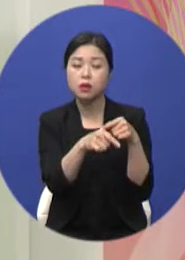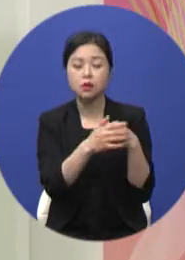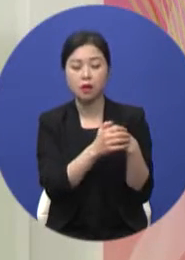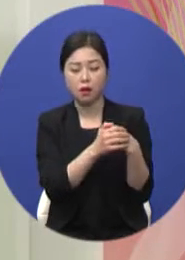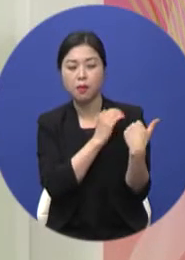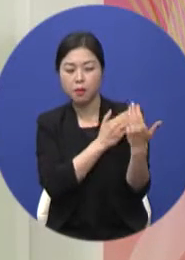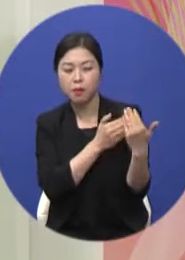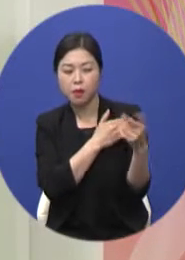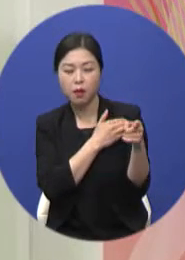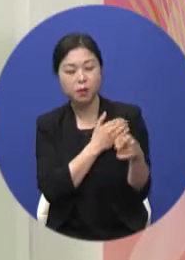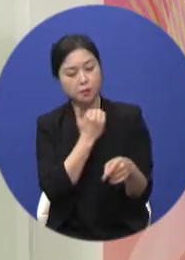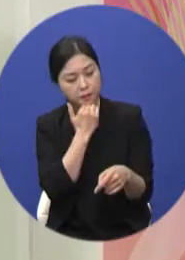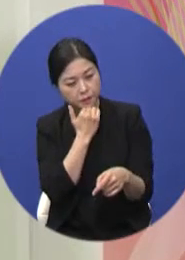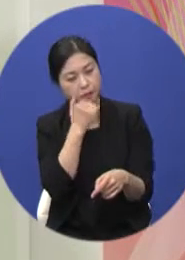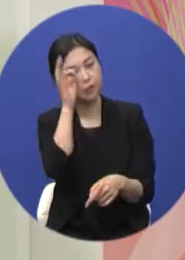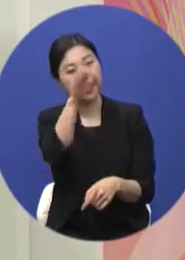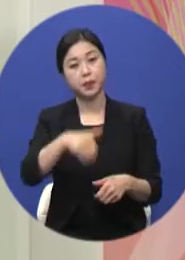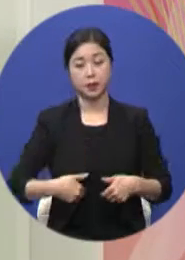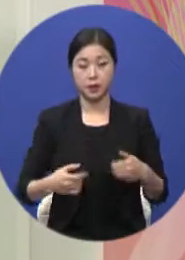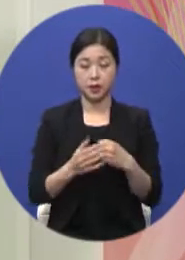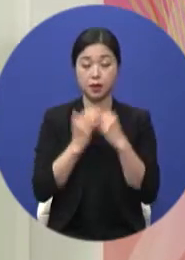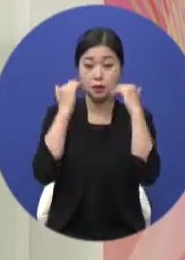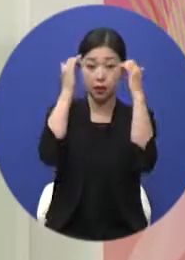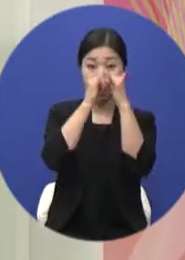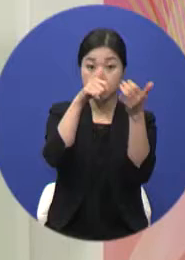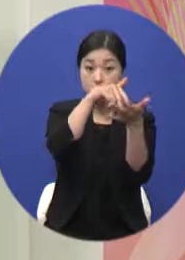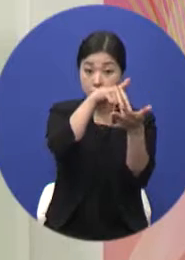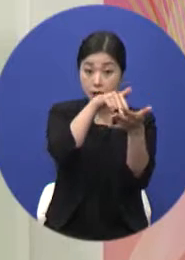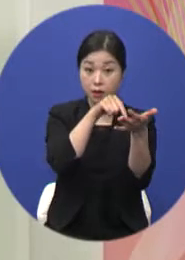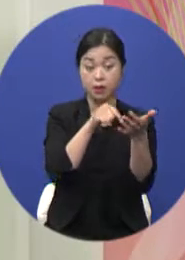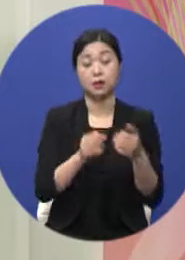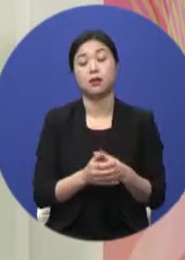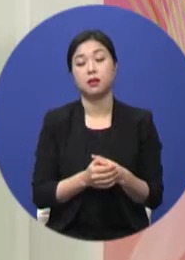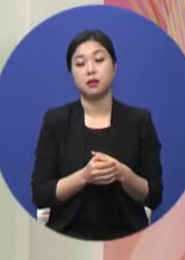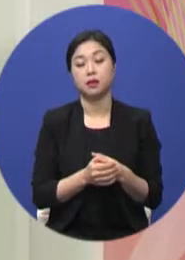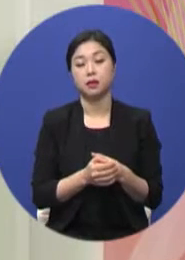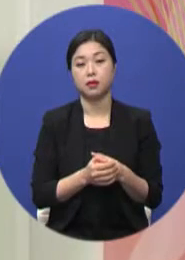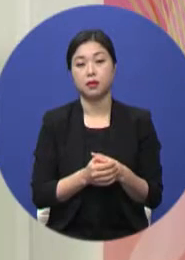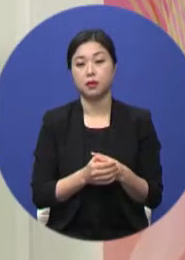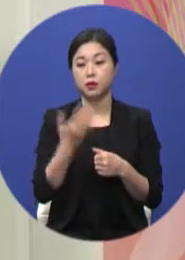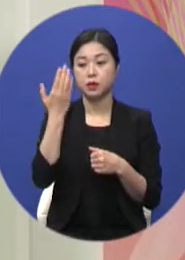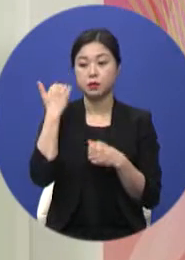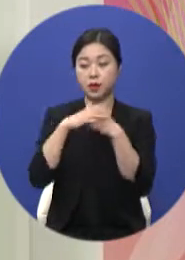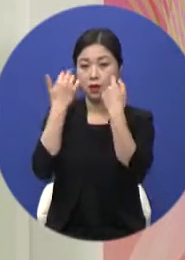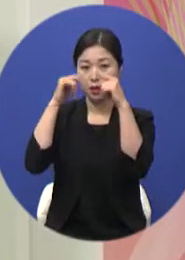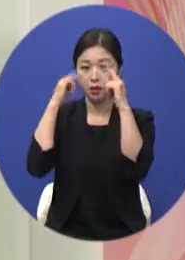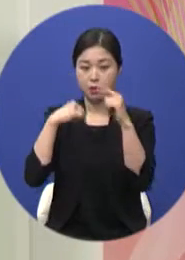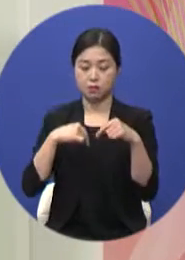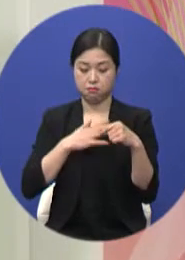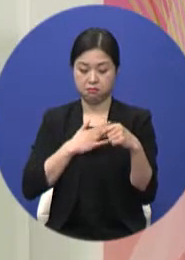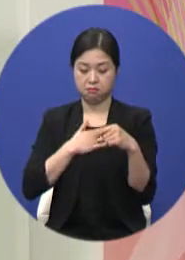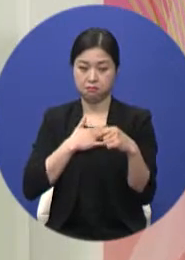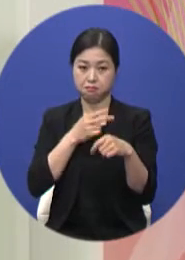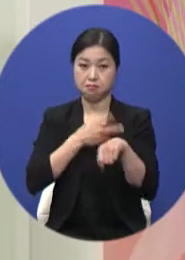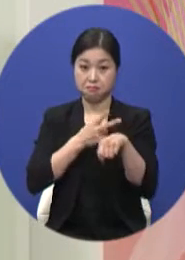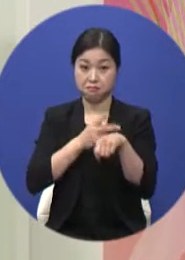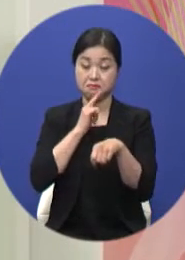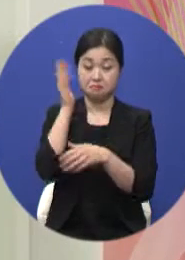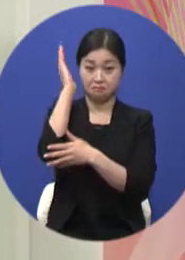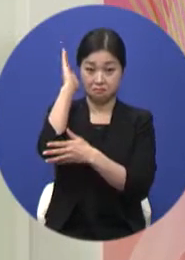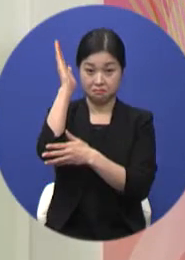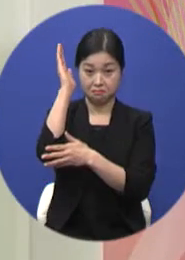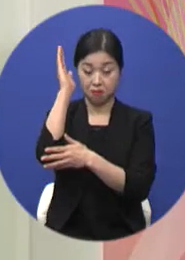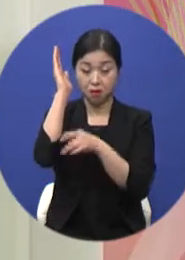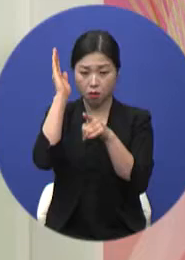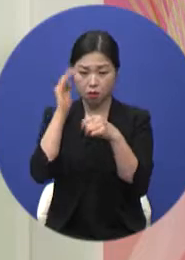게 좋지 않을까 생각해요. 왜냐하면 성인이기 때문에, 그 제가 요즘에 대학교 출강을 나가긴 하는데 거기도 대학교 4학년